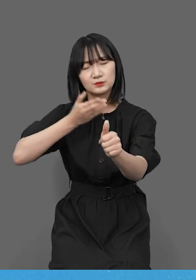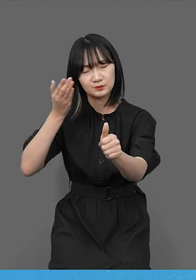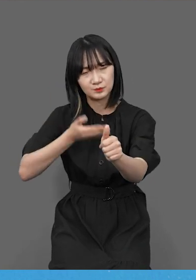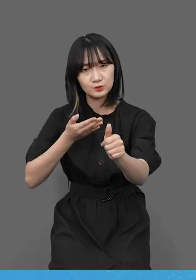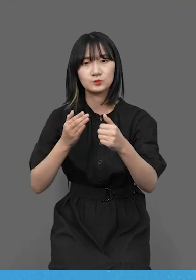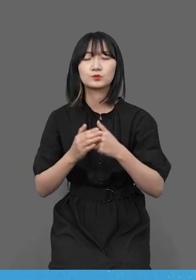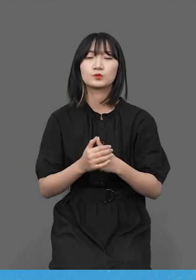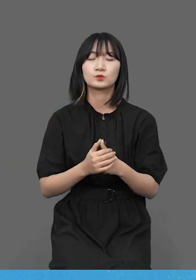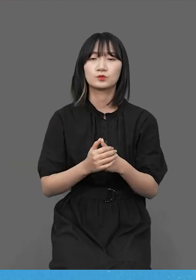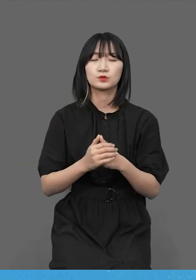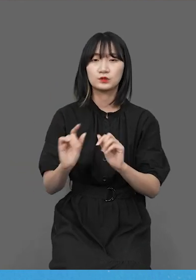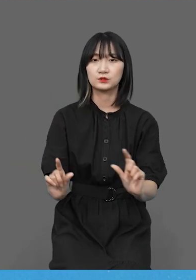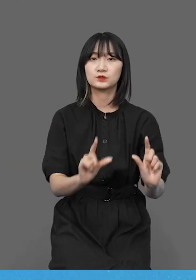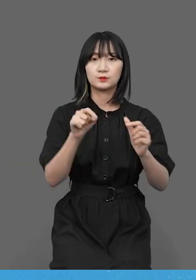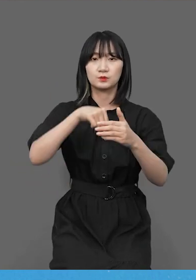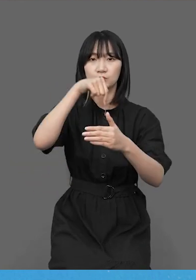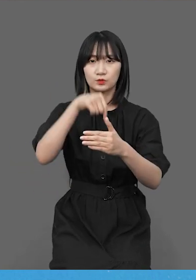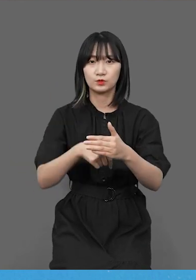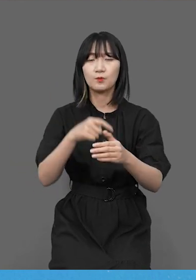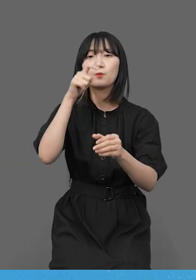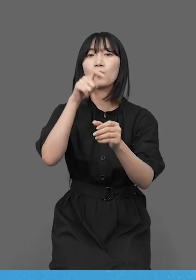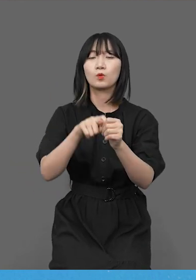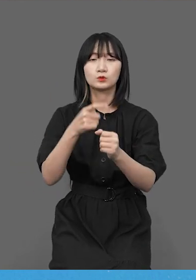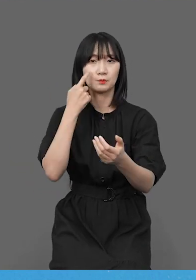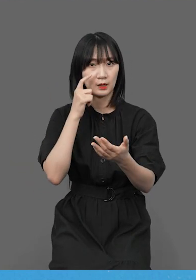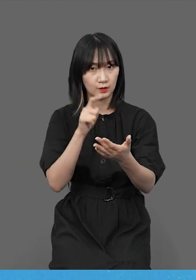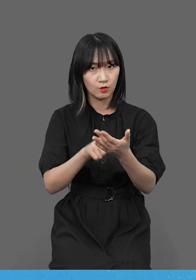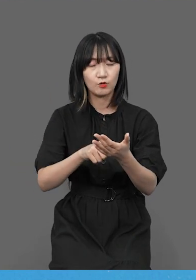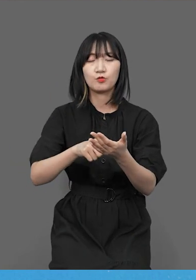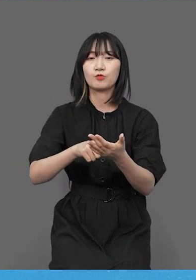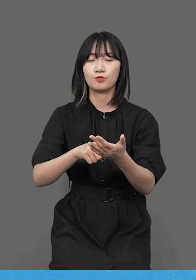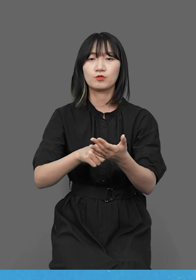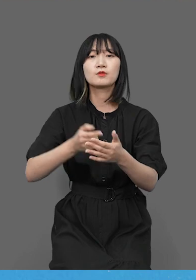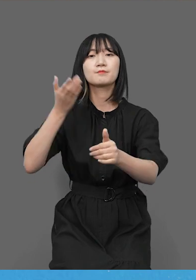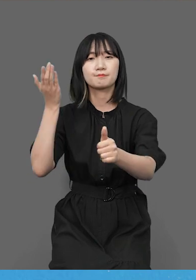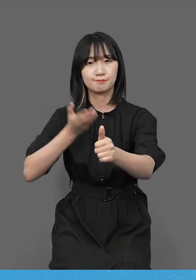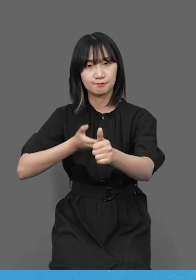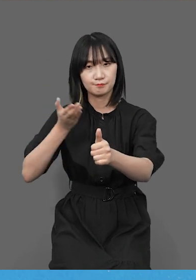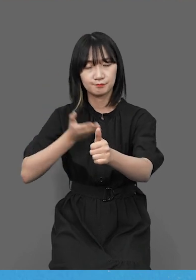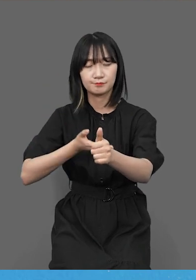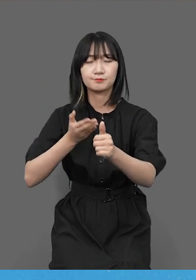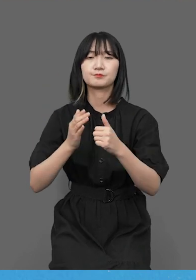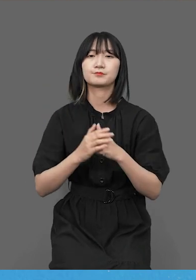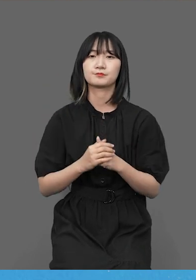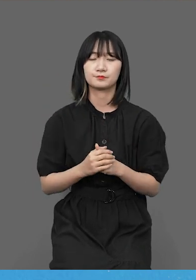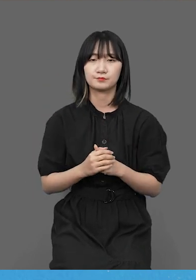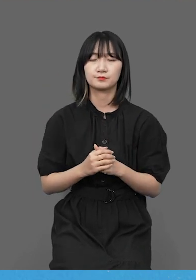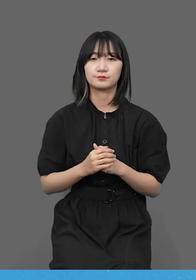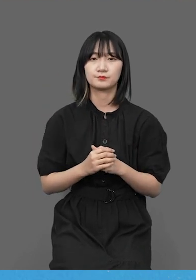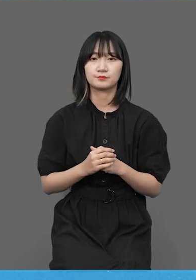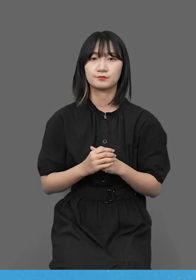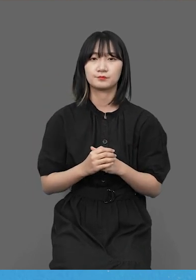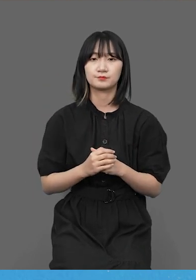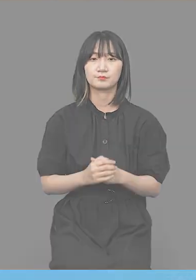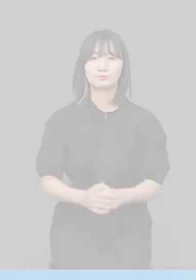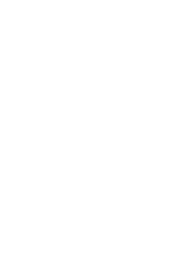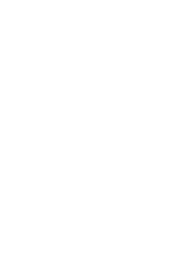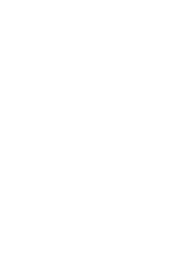바라고 또 삶의 목적을 발견하시게 되기를 간절한 마음으로 바라봅니다.